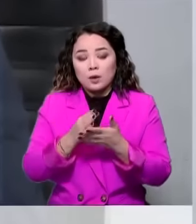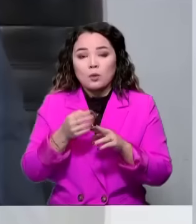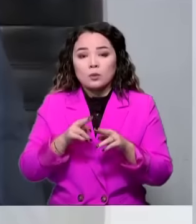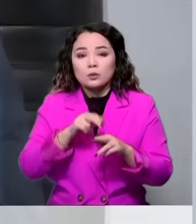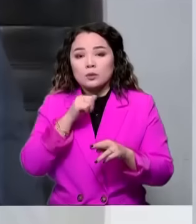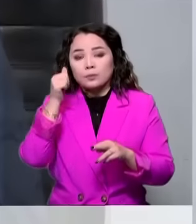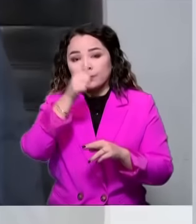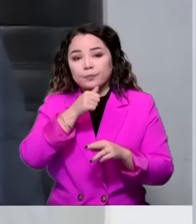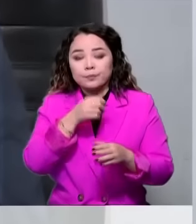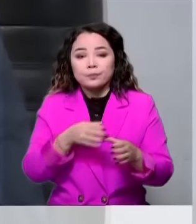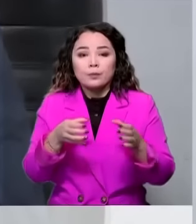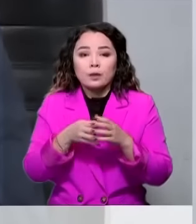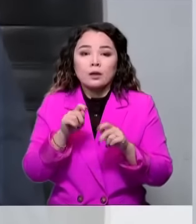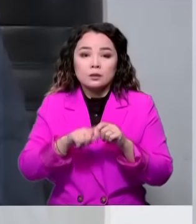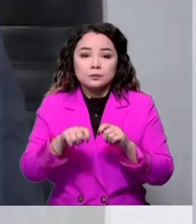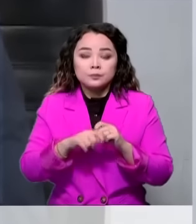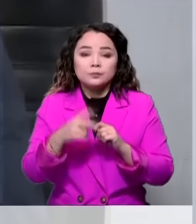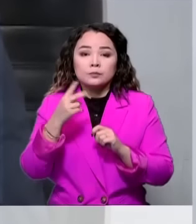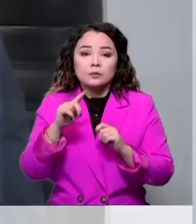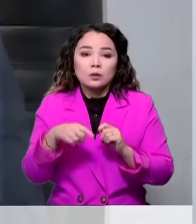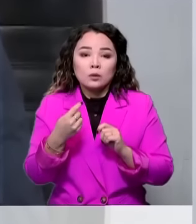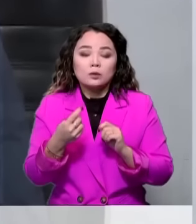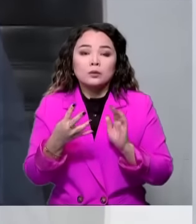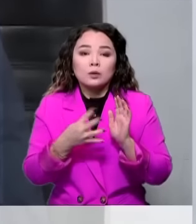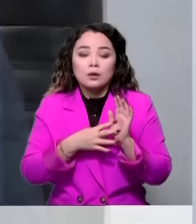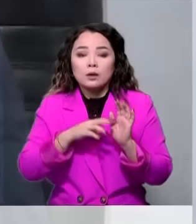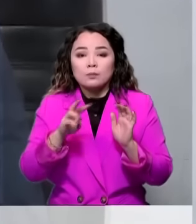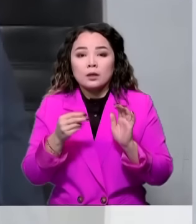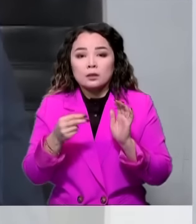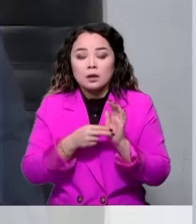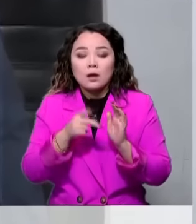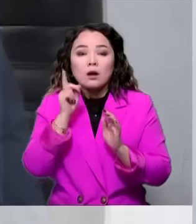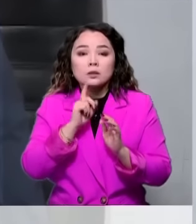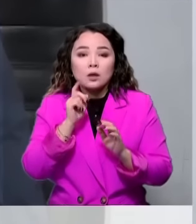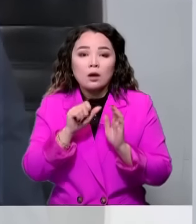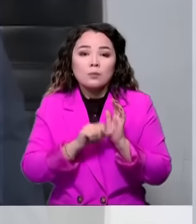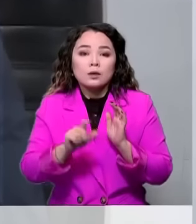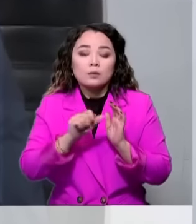былтырғы пролонгация жасалған 2,9 миллиард теңгенің әзірге